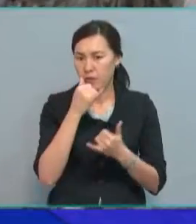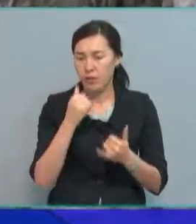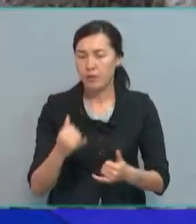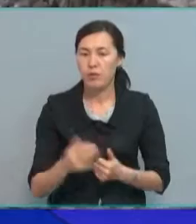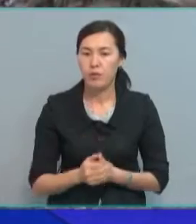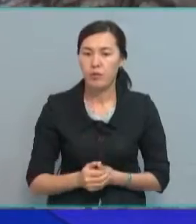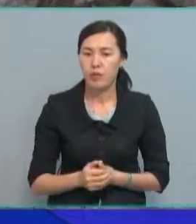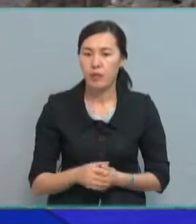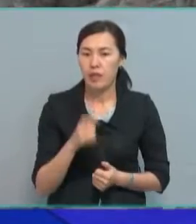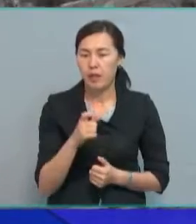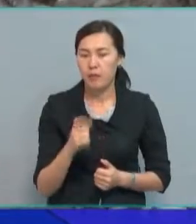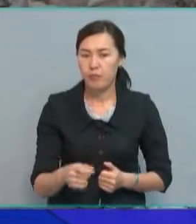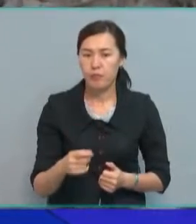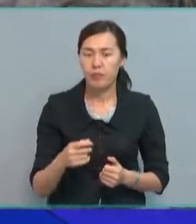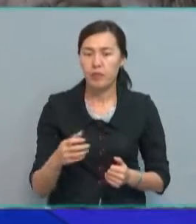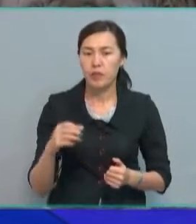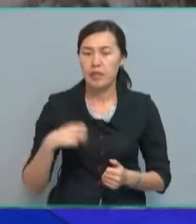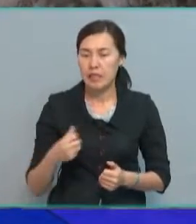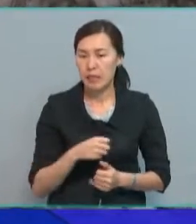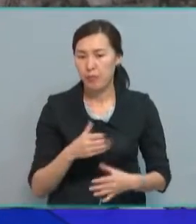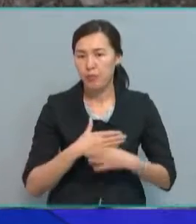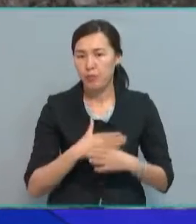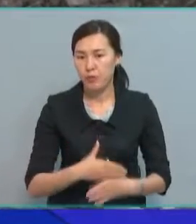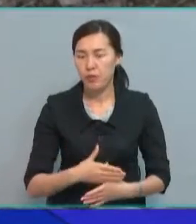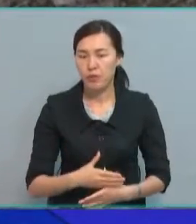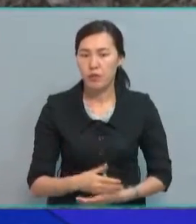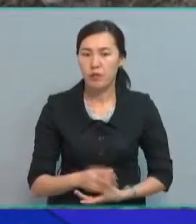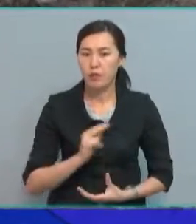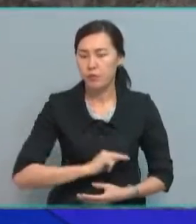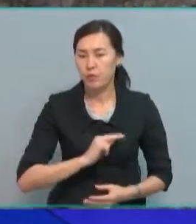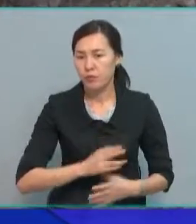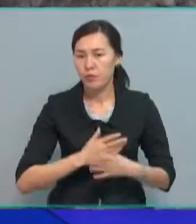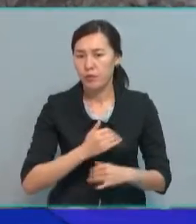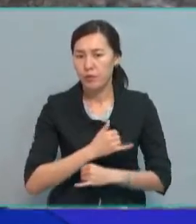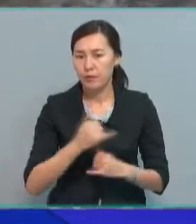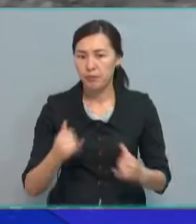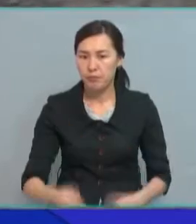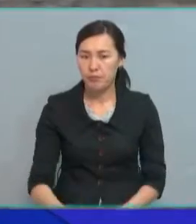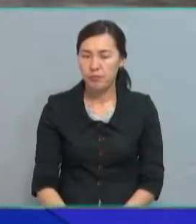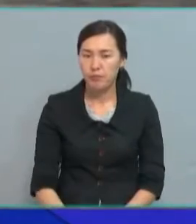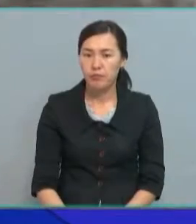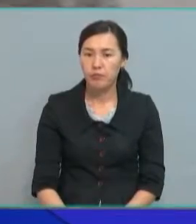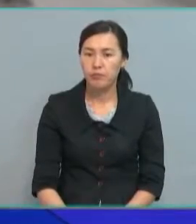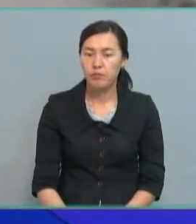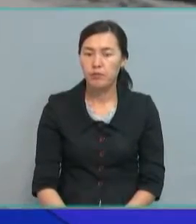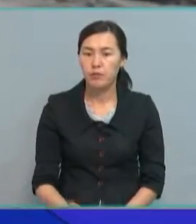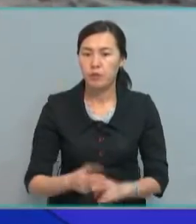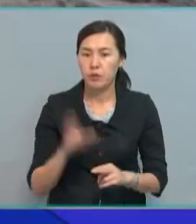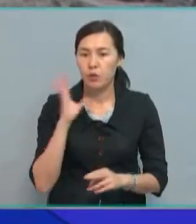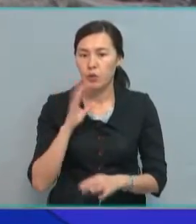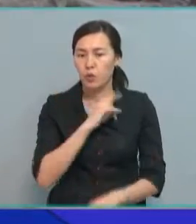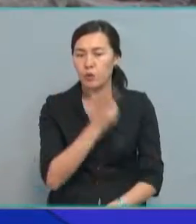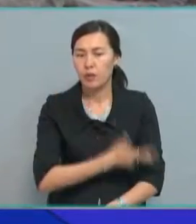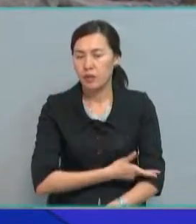жатыр. Тұрғындар да қарап қалған жоқ. Әйтеуір тырманып әлек болуда. Қырдан аққан судың арыны